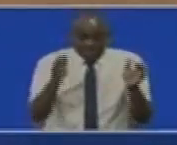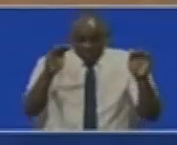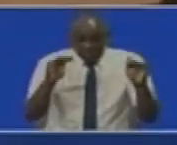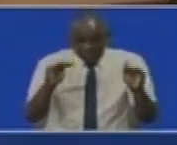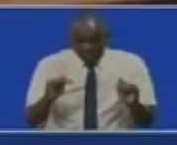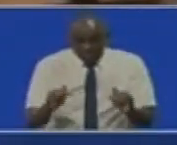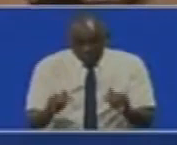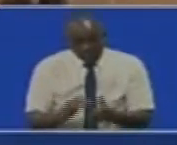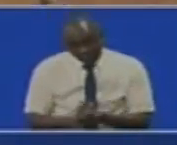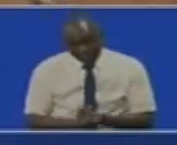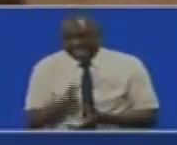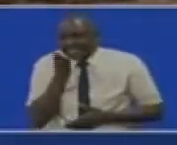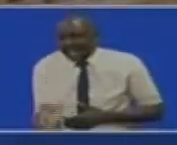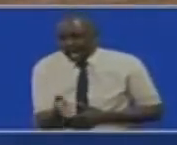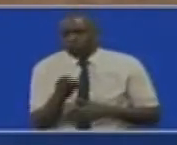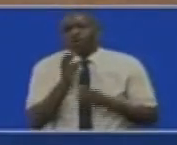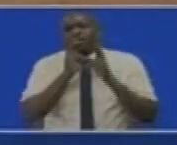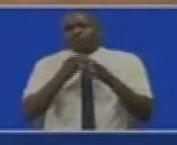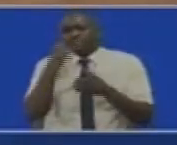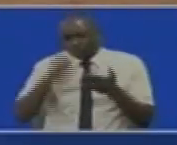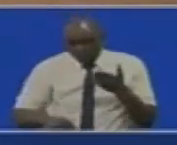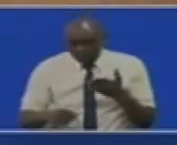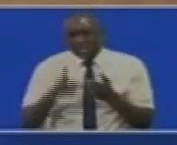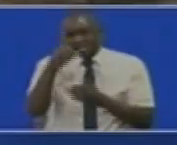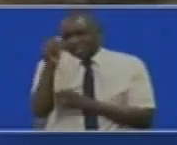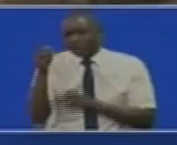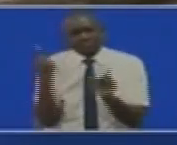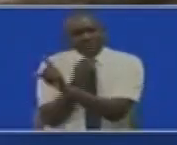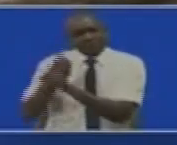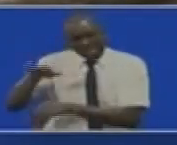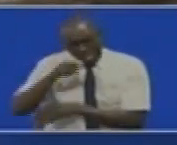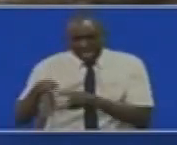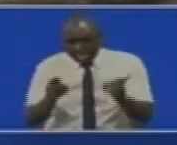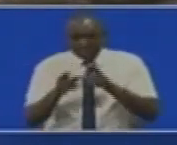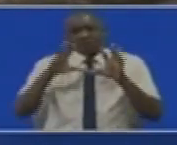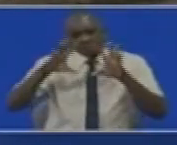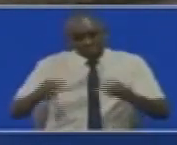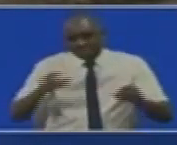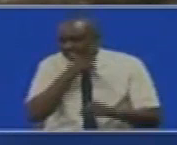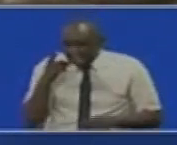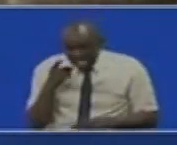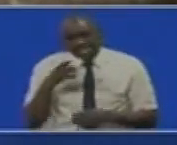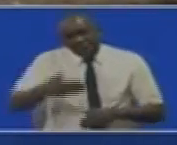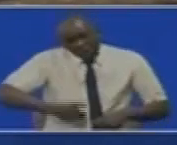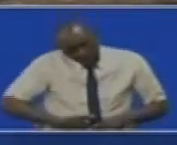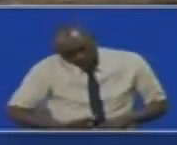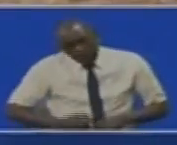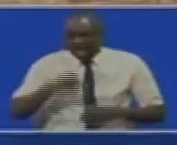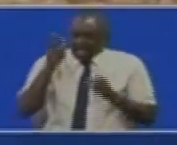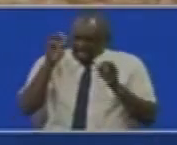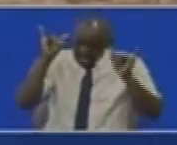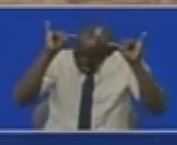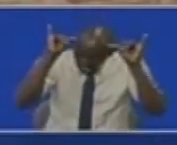decreasing. Tayari imeripotiwa kuwa mabwawa ya maji yamekauka maeneo mengi. Njaa na ukosefu wa chakula kwa mifugo sasa ni